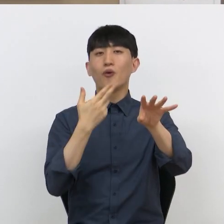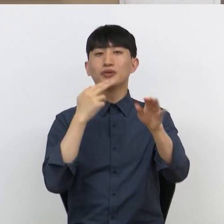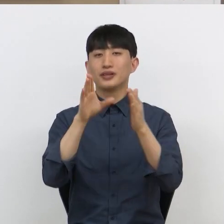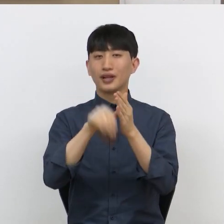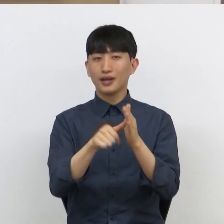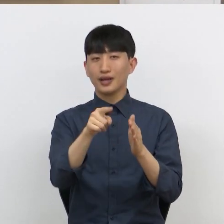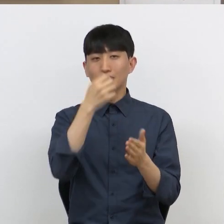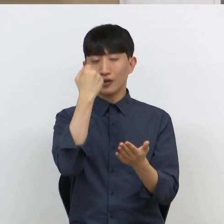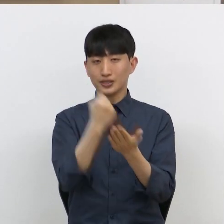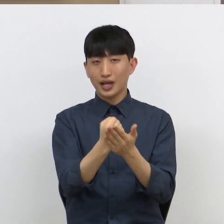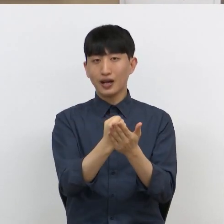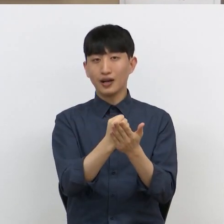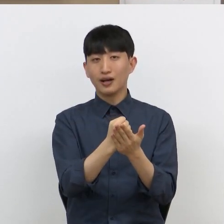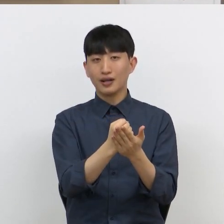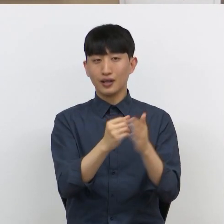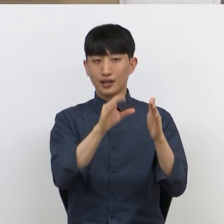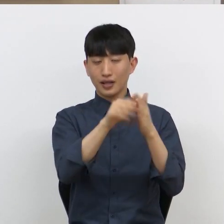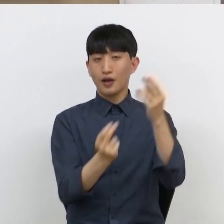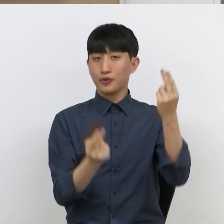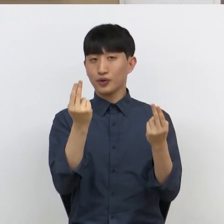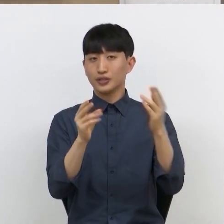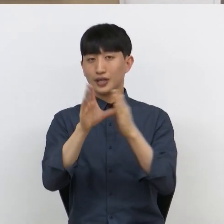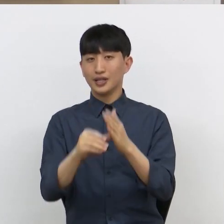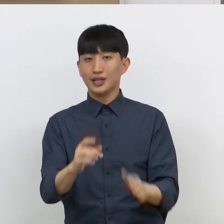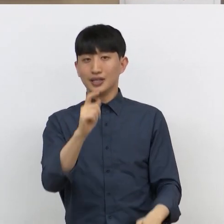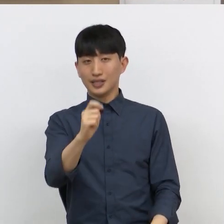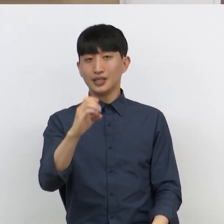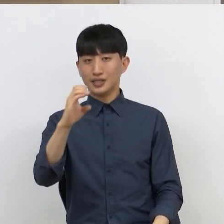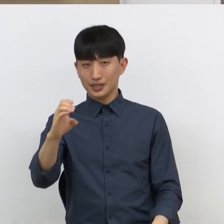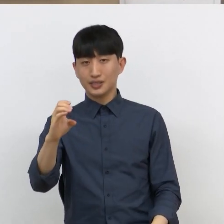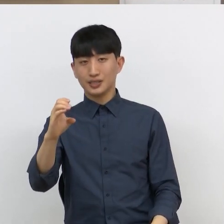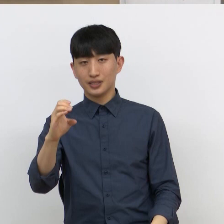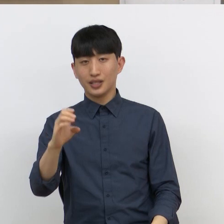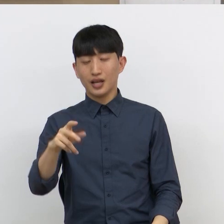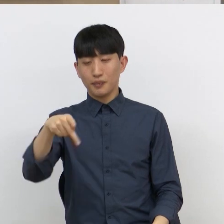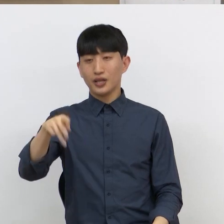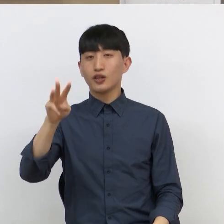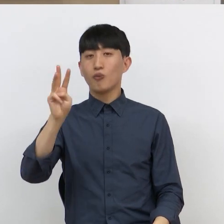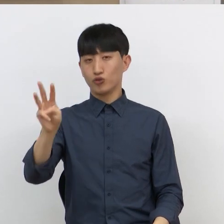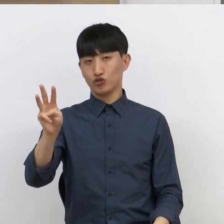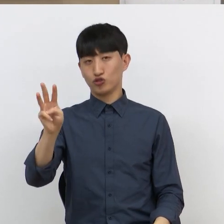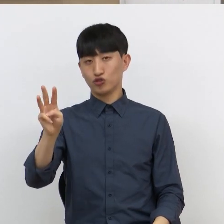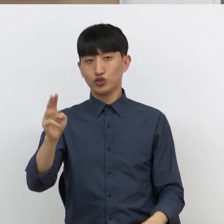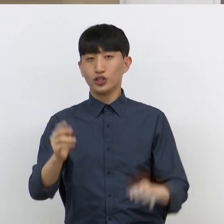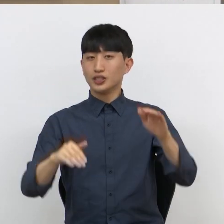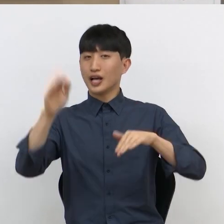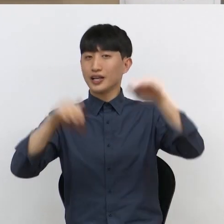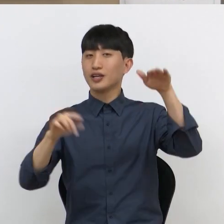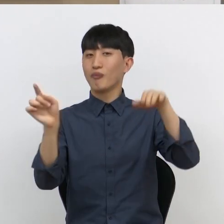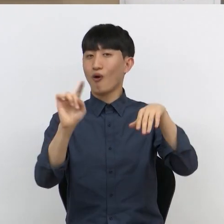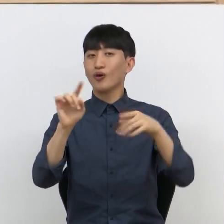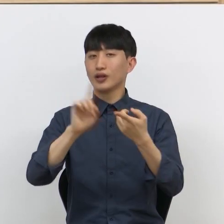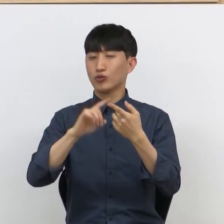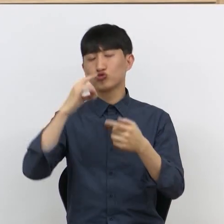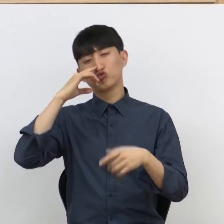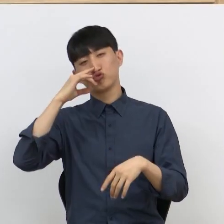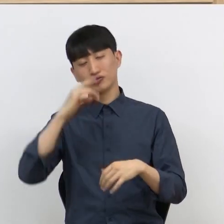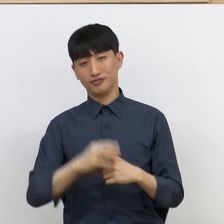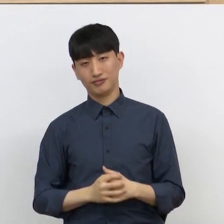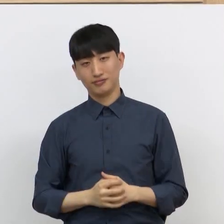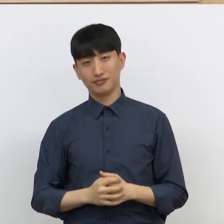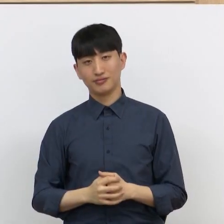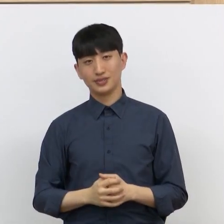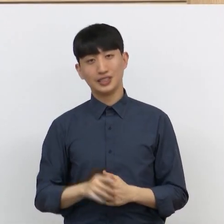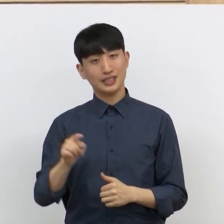정상인 경우와 비교해서 C레벨, T레벨, PW 수치가 어떻게 다른지 청취에 어떤 차이가 있는지 궁금합니다라고 질문인데요. 네,